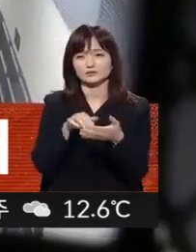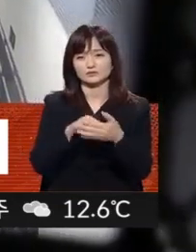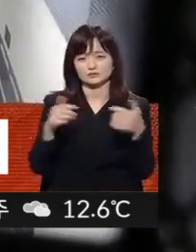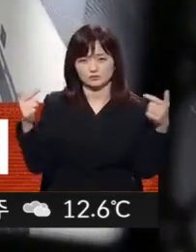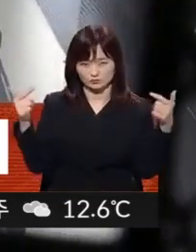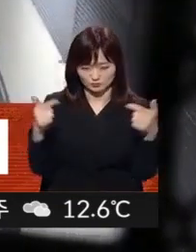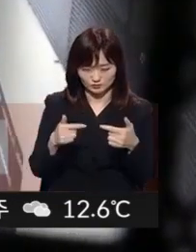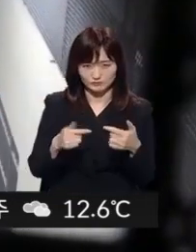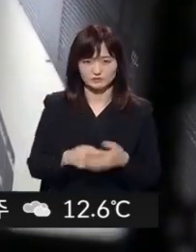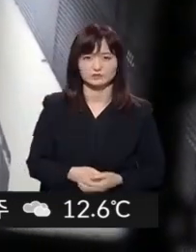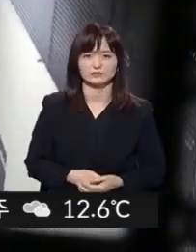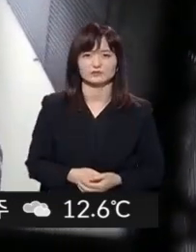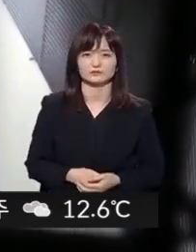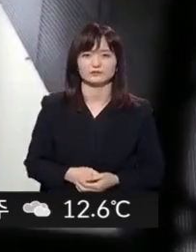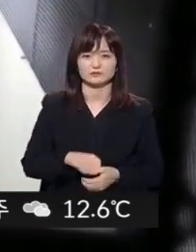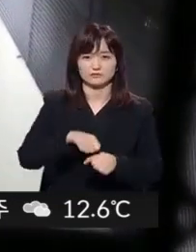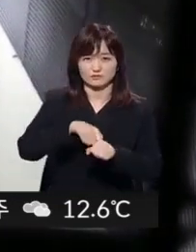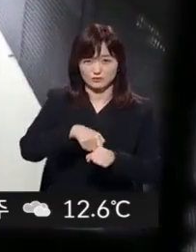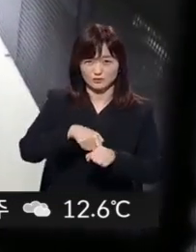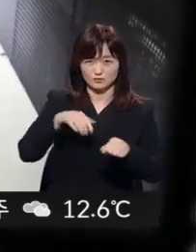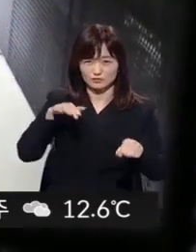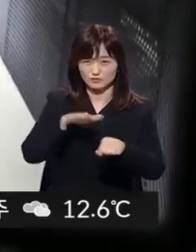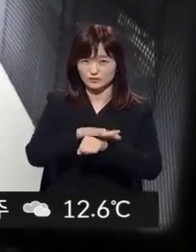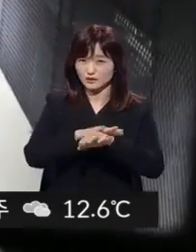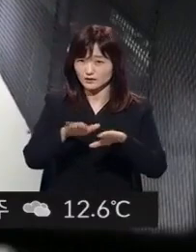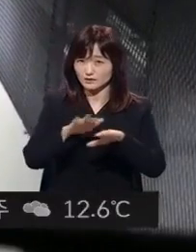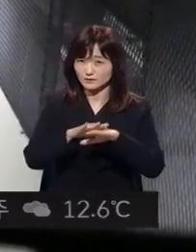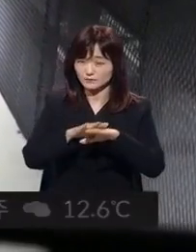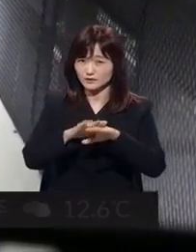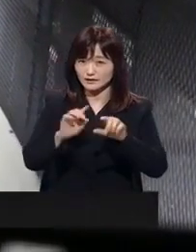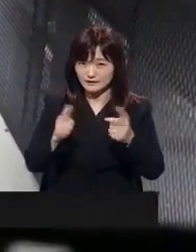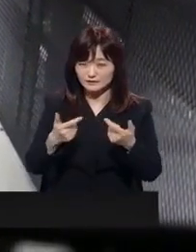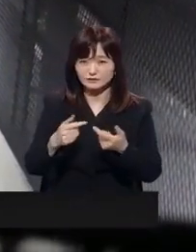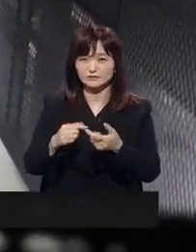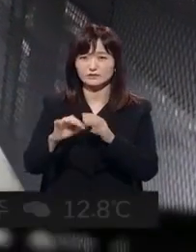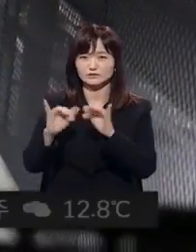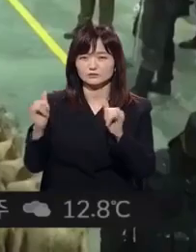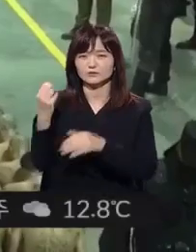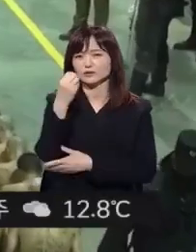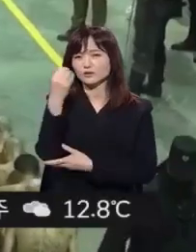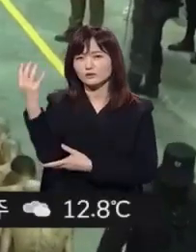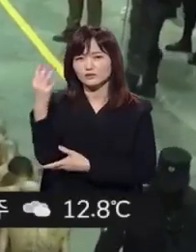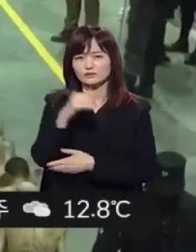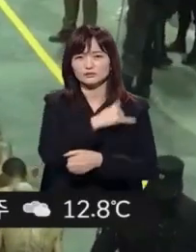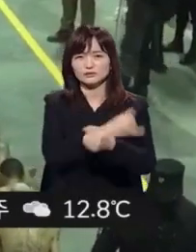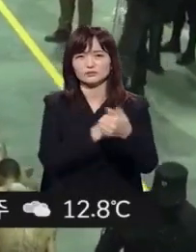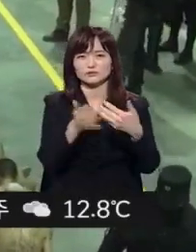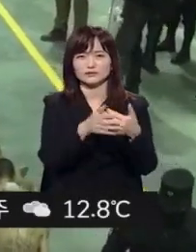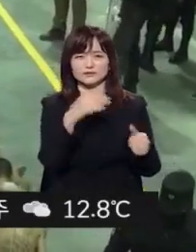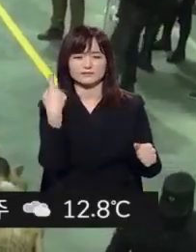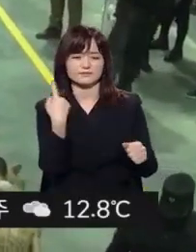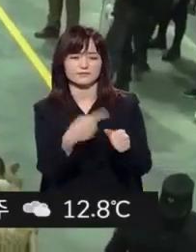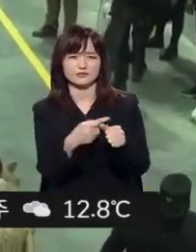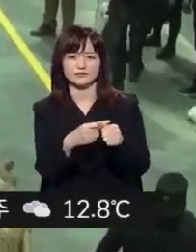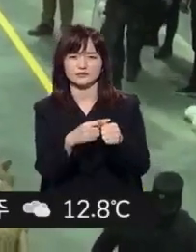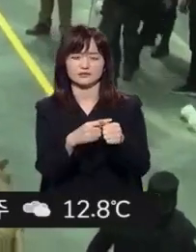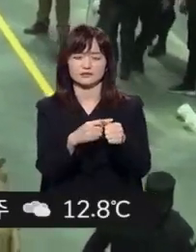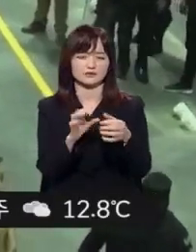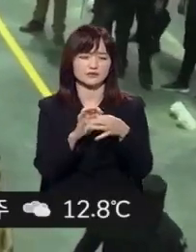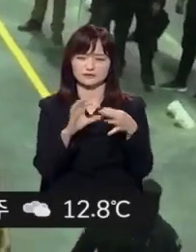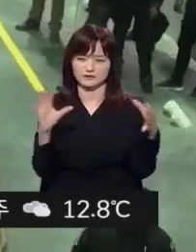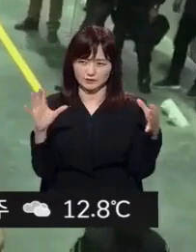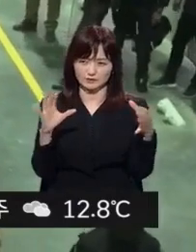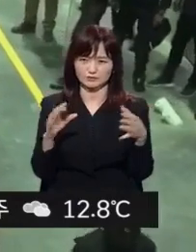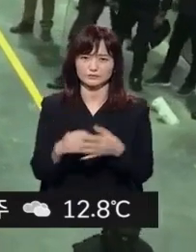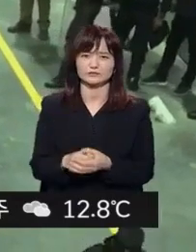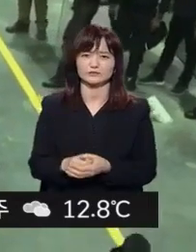줄었고요. 물론 엄벌주의만이 해답은 아니겠지만 현지 언론 또 국민들은 인권 단체 비난에도 이 같은 조치에 호응을 하고 있다고